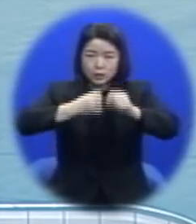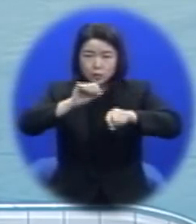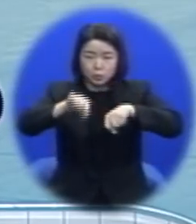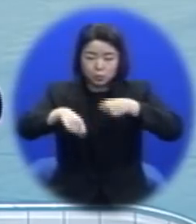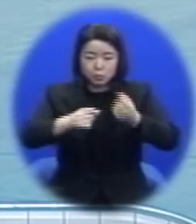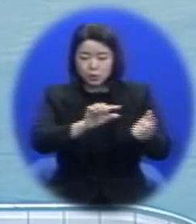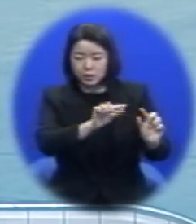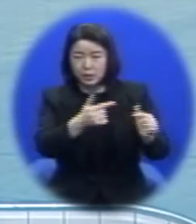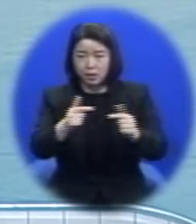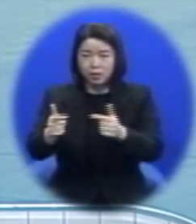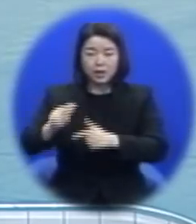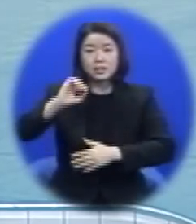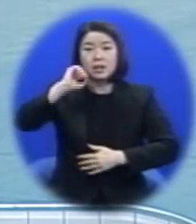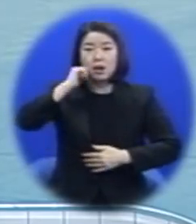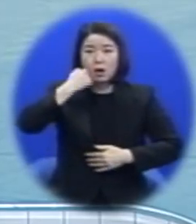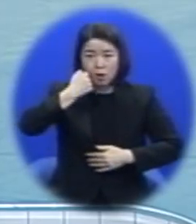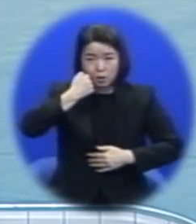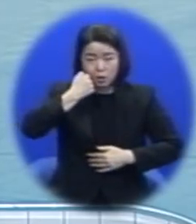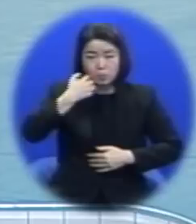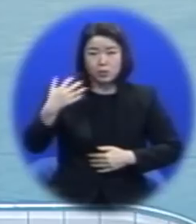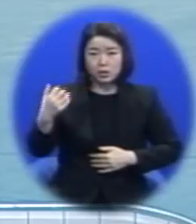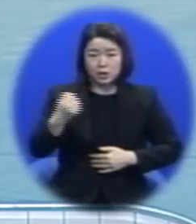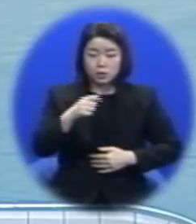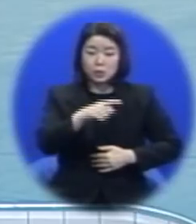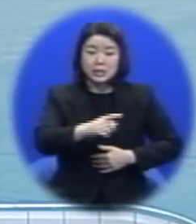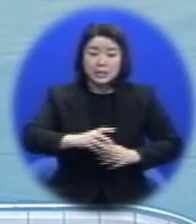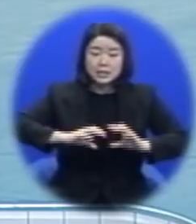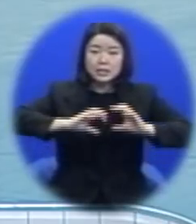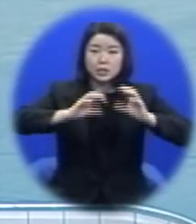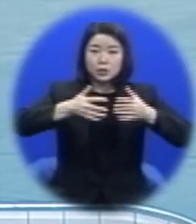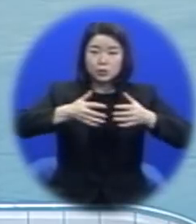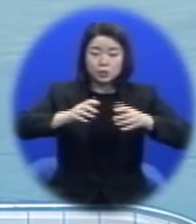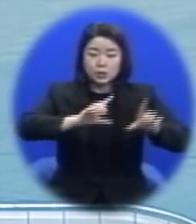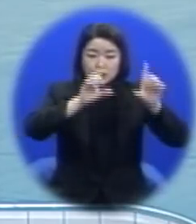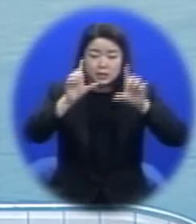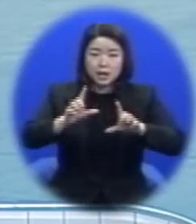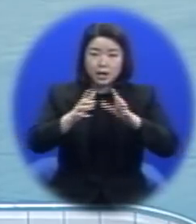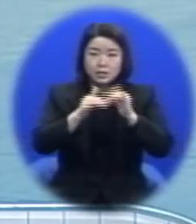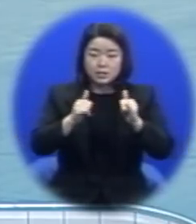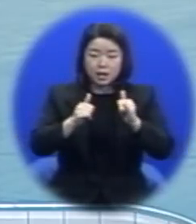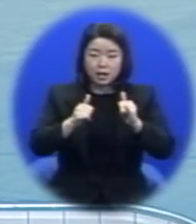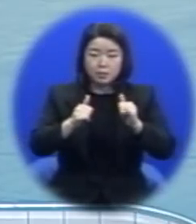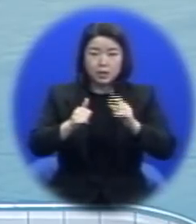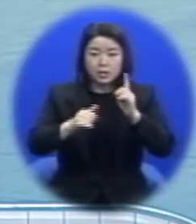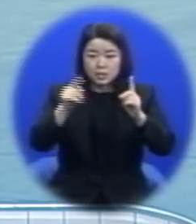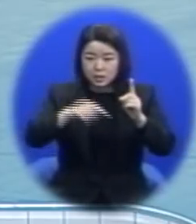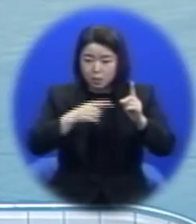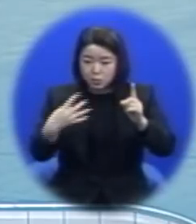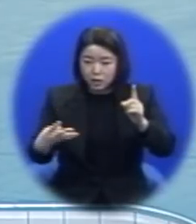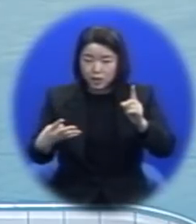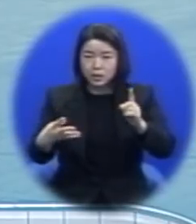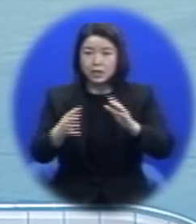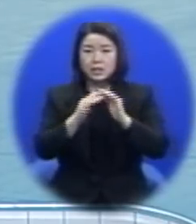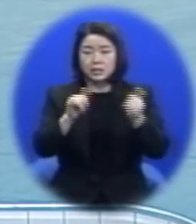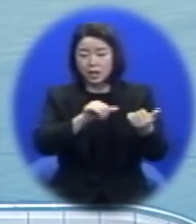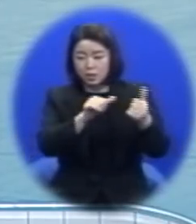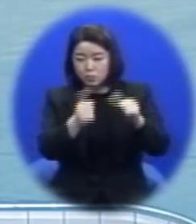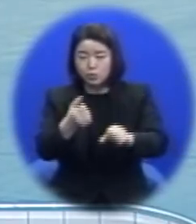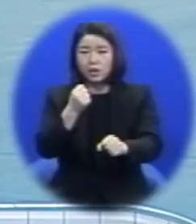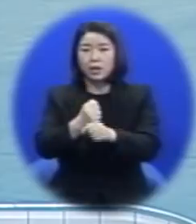가지 어려움들로 이 지구상에 사는 사람의 4분의 1이 죽게 만드는 그런 재앙을